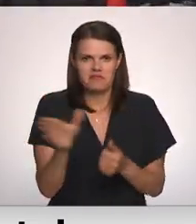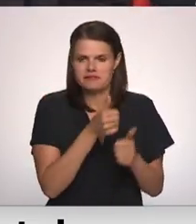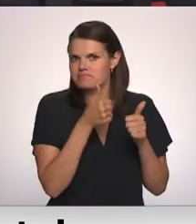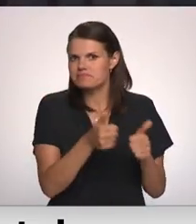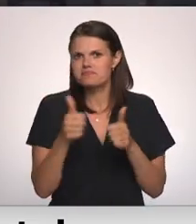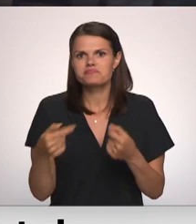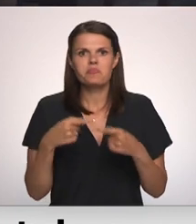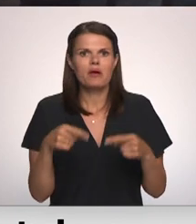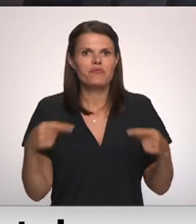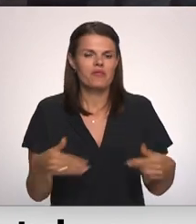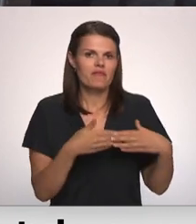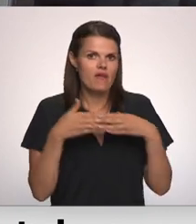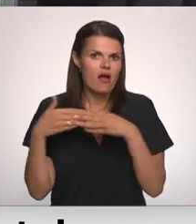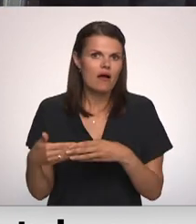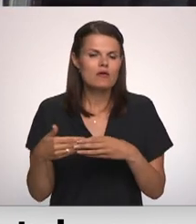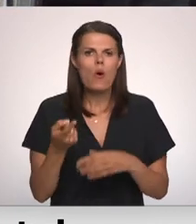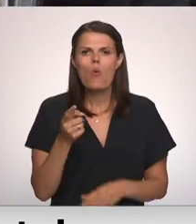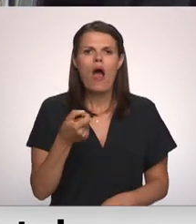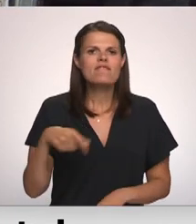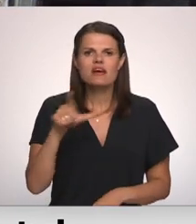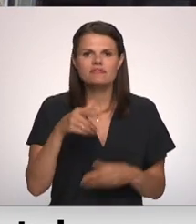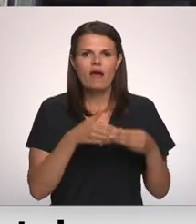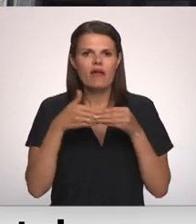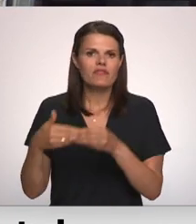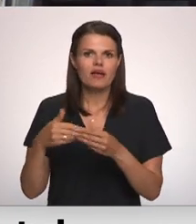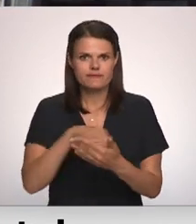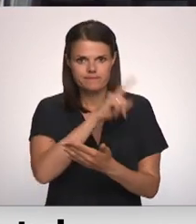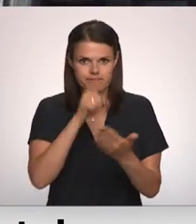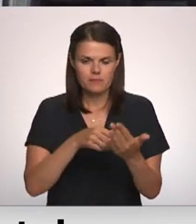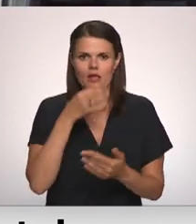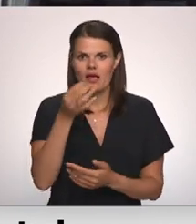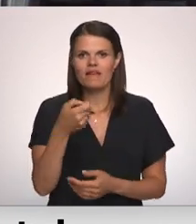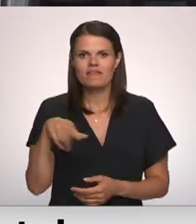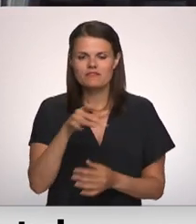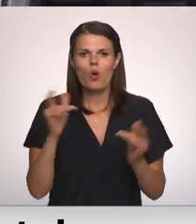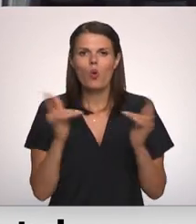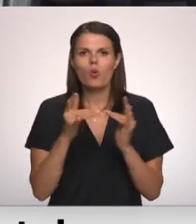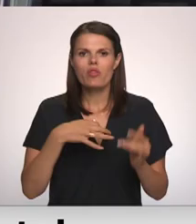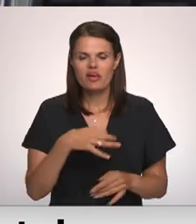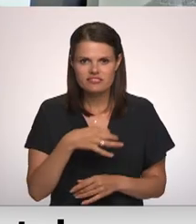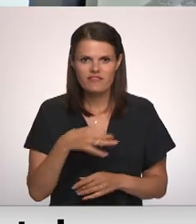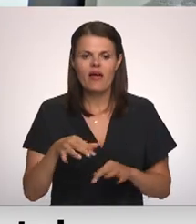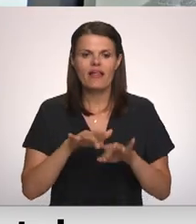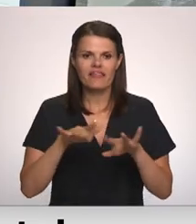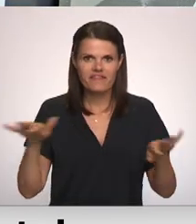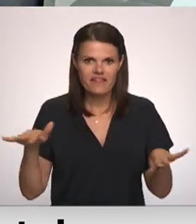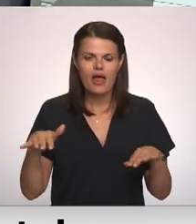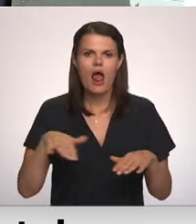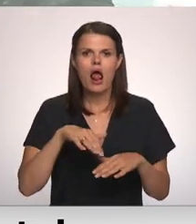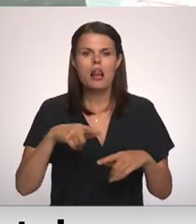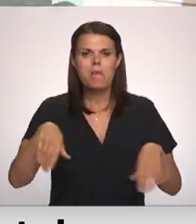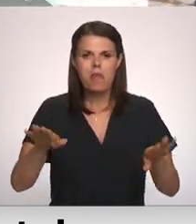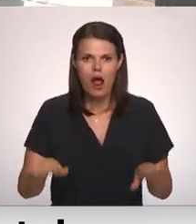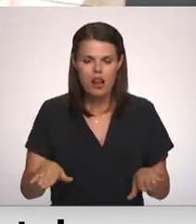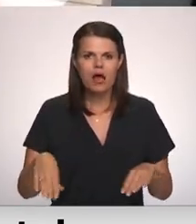tādas mantas. Ko visvairāk nesa? Visvairāk bija gultas veļa, dvieļi, paladziņi, segas,